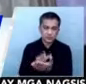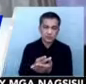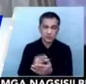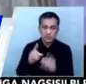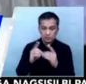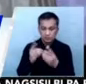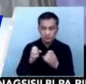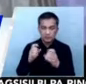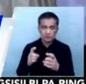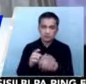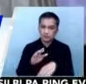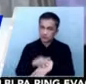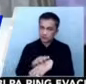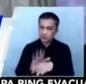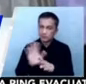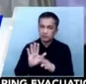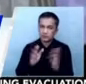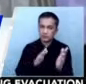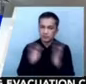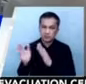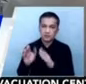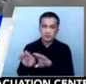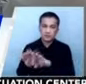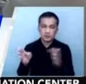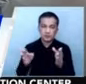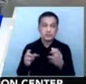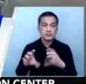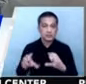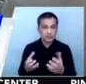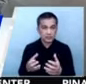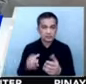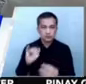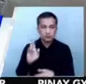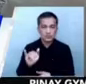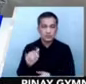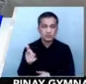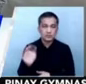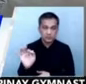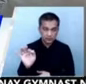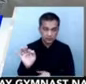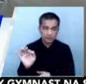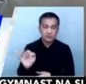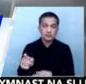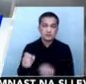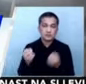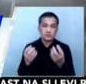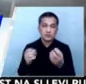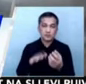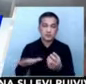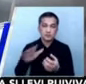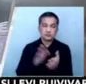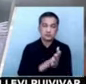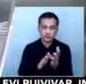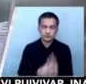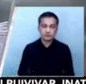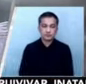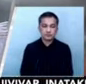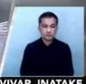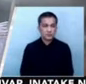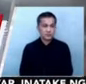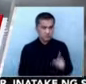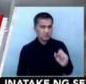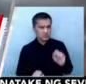hindi dapat maantala ang pagbubukas ng klase sa July 29 sa maraming eskwelahan. So yung may kaya, sana pumasok na